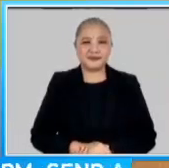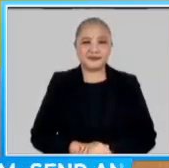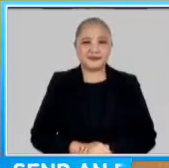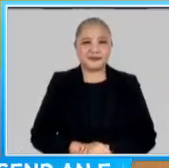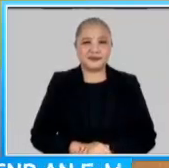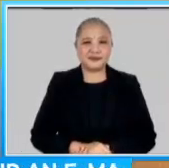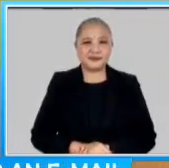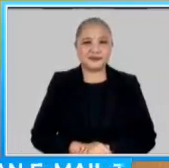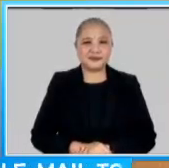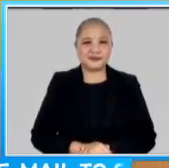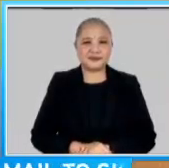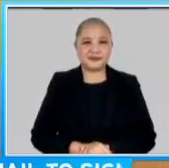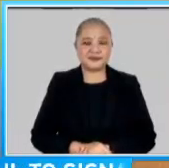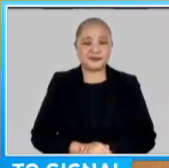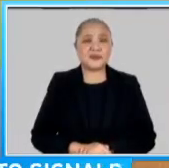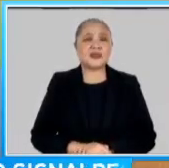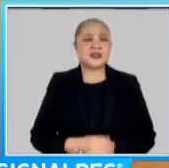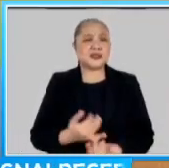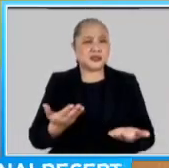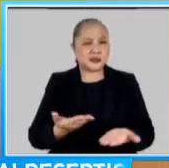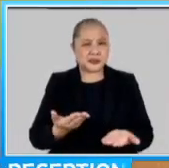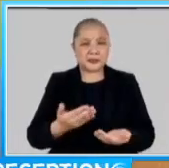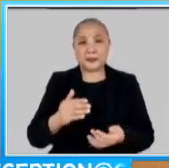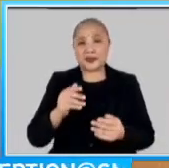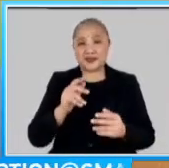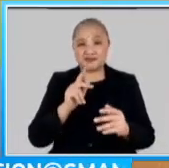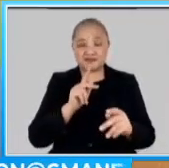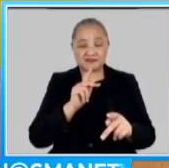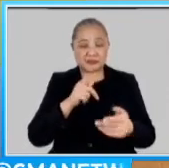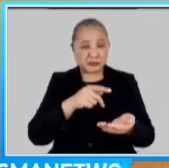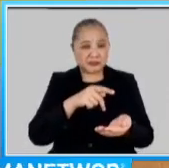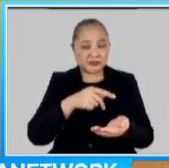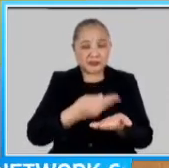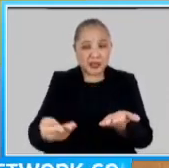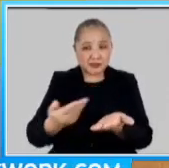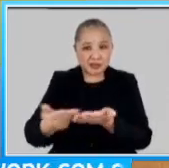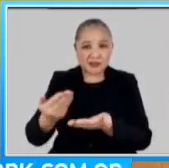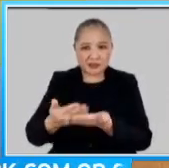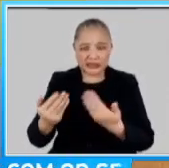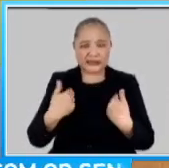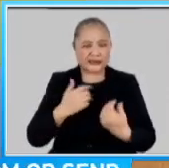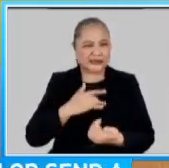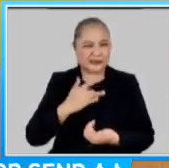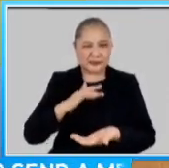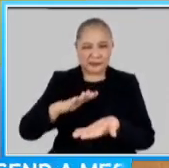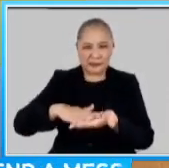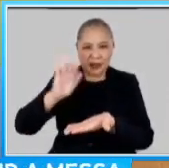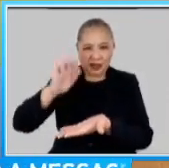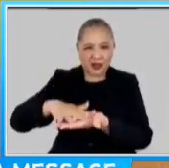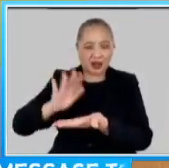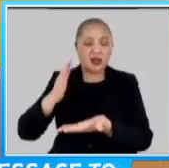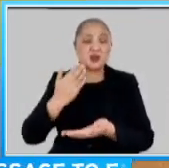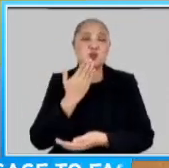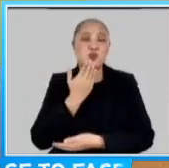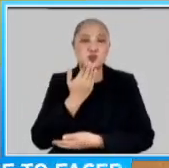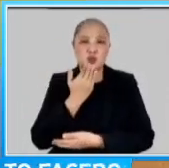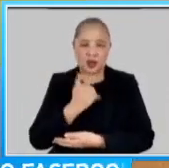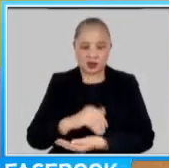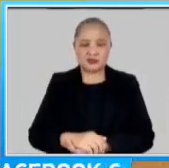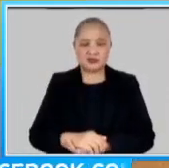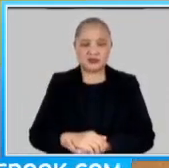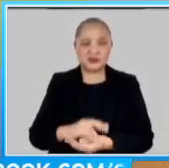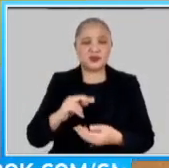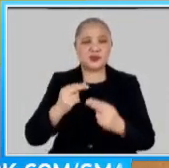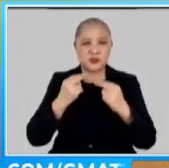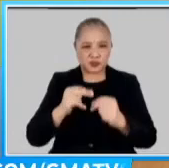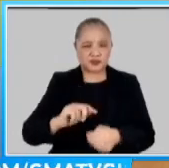Ramdam na hindi lamang ng mga mamimili kundi pati na rin po ng mga nagtitinda ang taas presyo sa asukal. At may ulat on the spot si Mark Makalalad